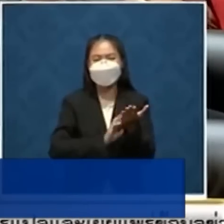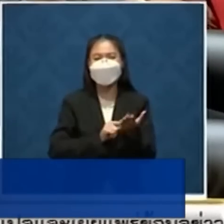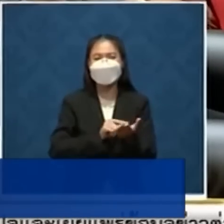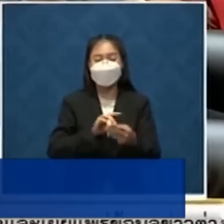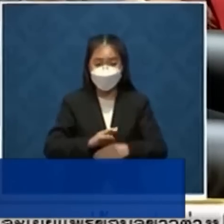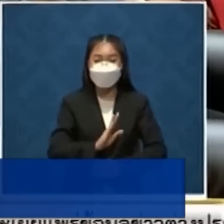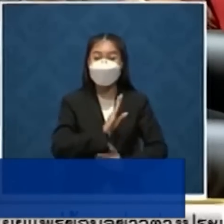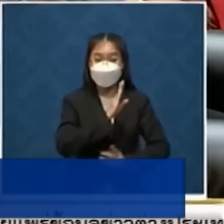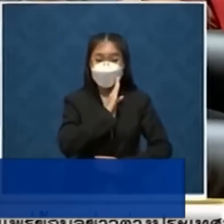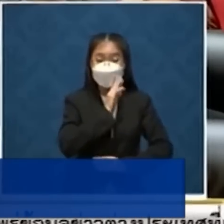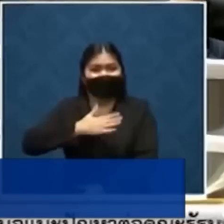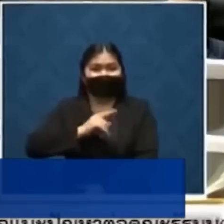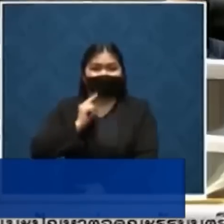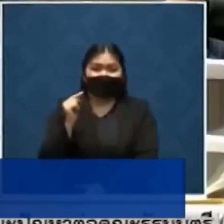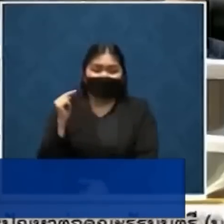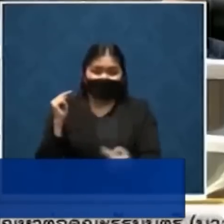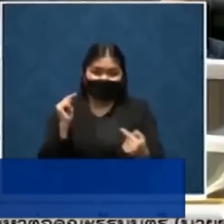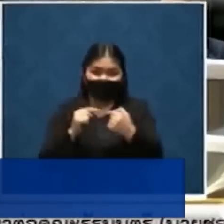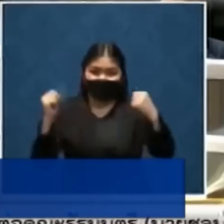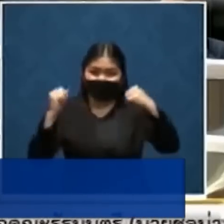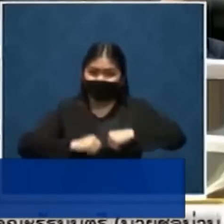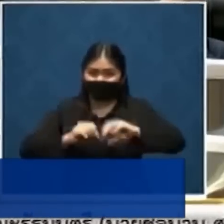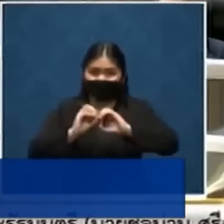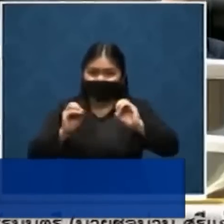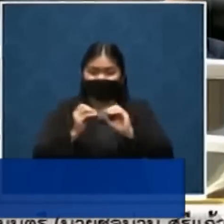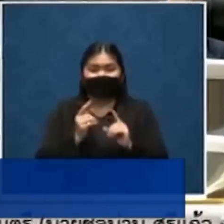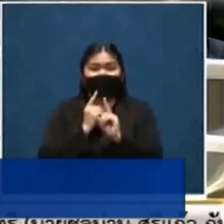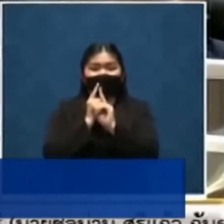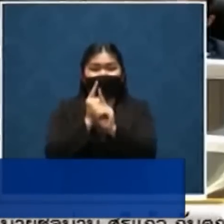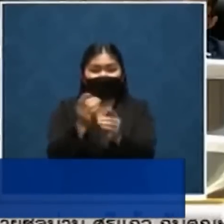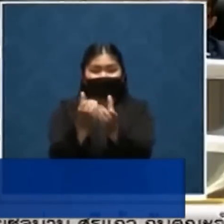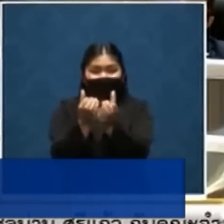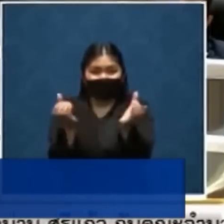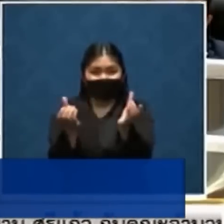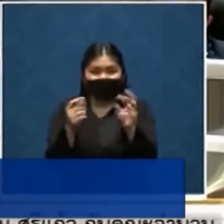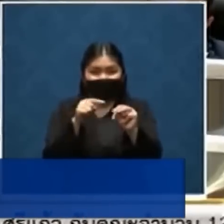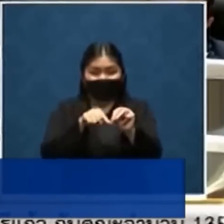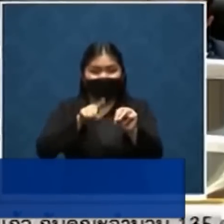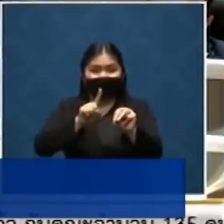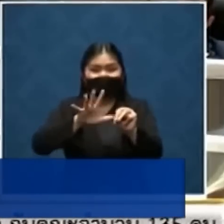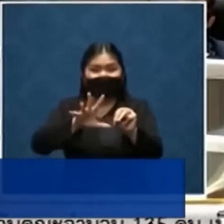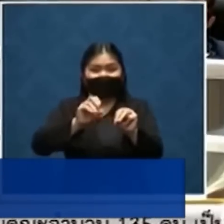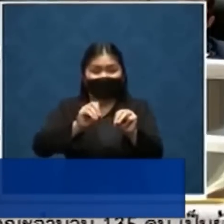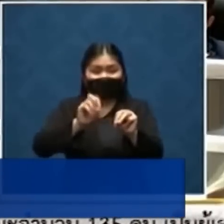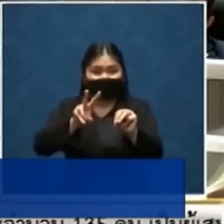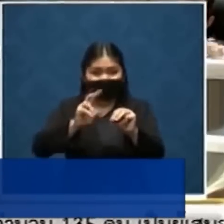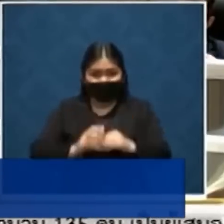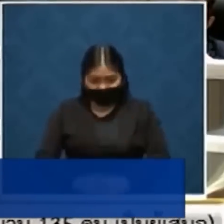นายพิธาก็บอกว่าสามารถทำให้ประชาธิปไตยเต็มใบด้วยการเอาทหารออกจากการเมืองปิดสวิตช์3